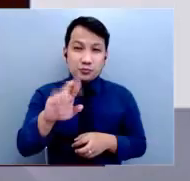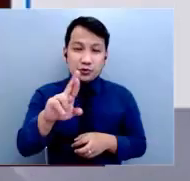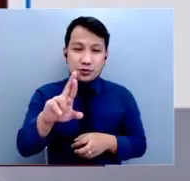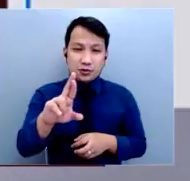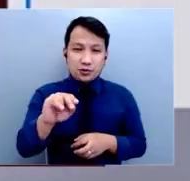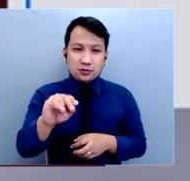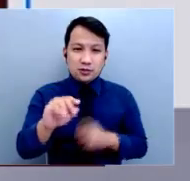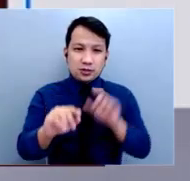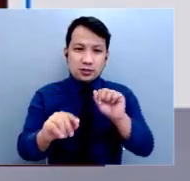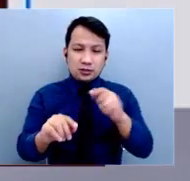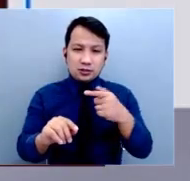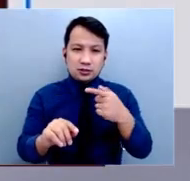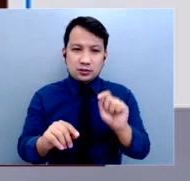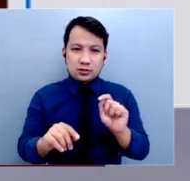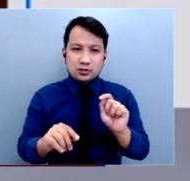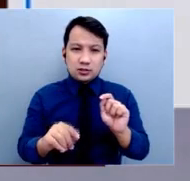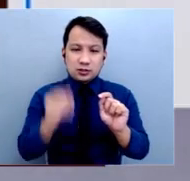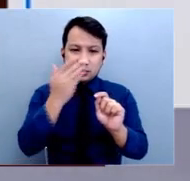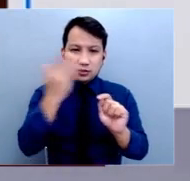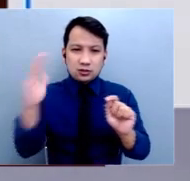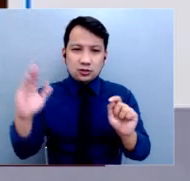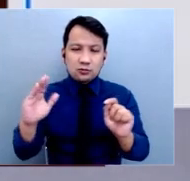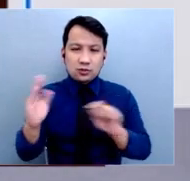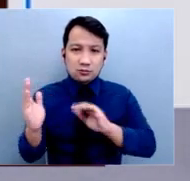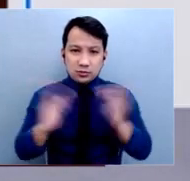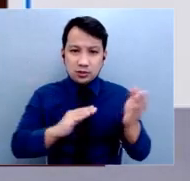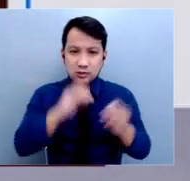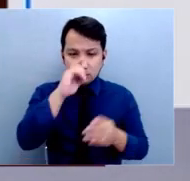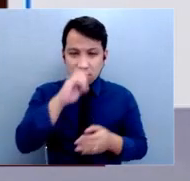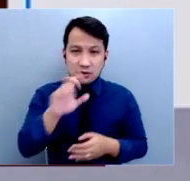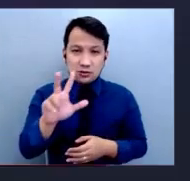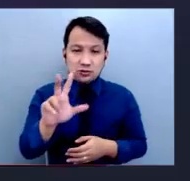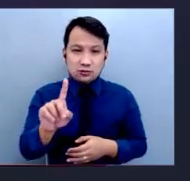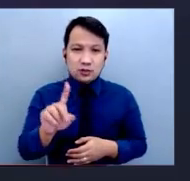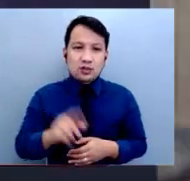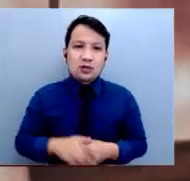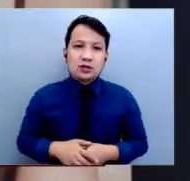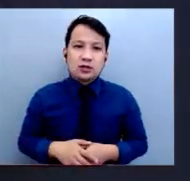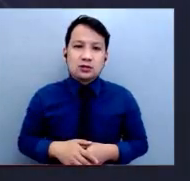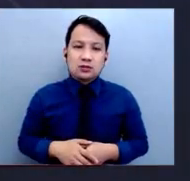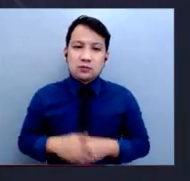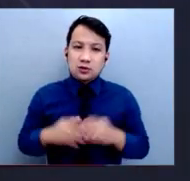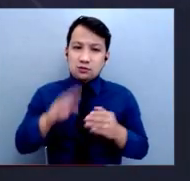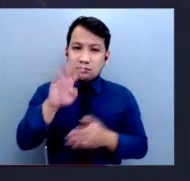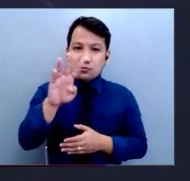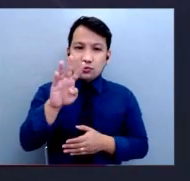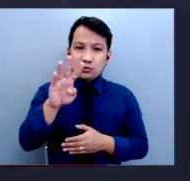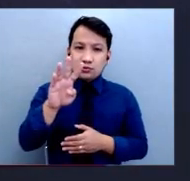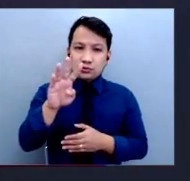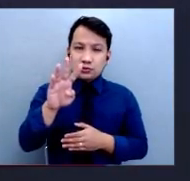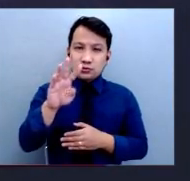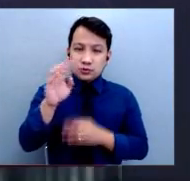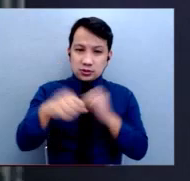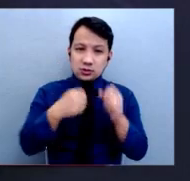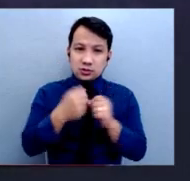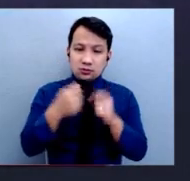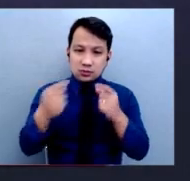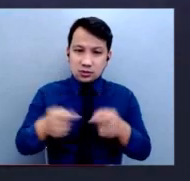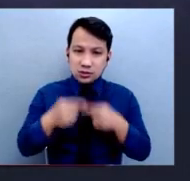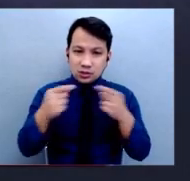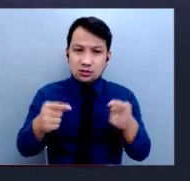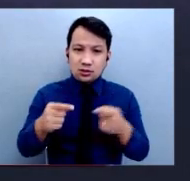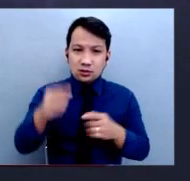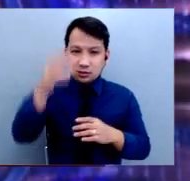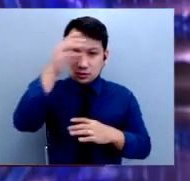sa social media. Namatay ang singer sa edad na 31 matapos ang 4 na taong pahikipaglaban sa cancer. Nakilala